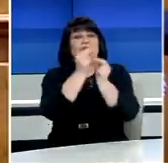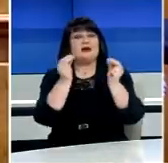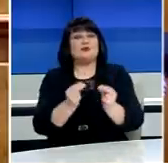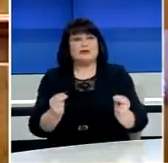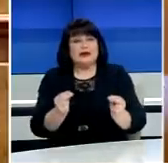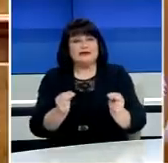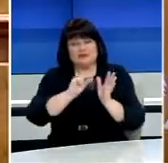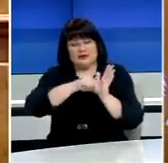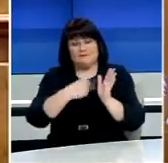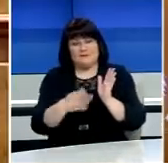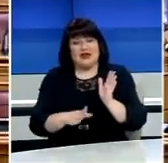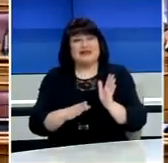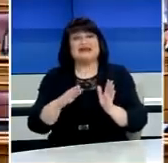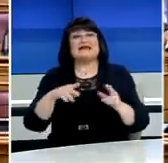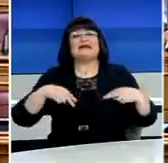συμπεράσματα που υπογράψατε, κύριε Σταϊκούρα,